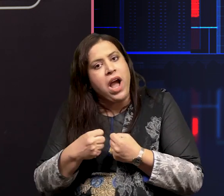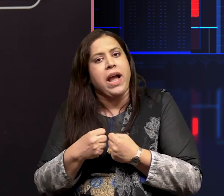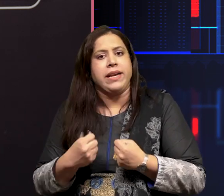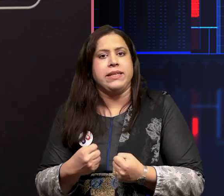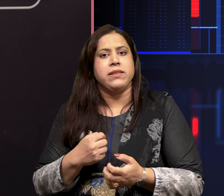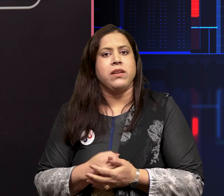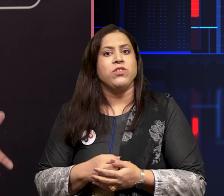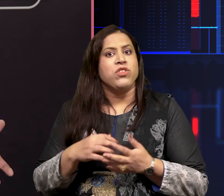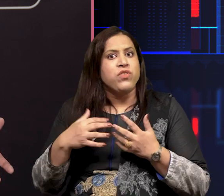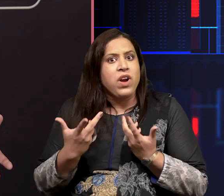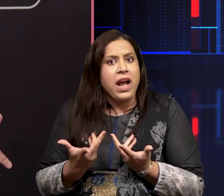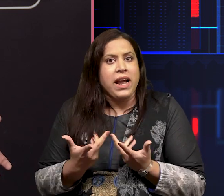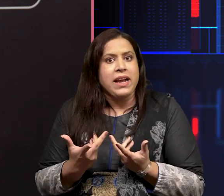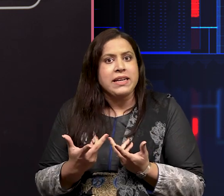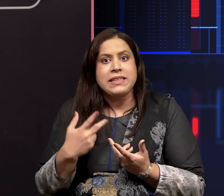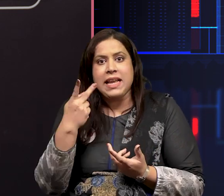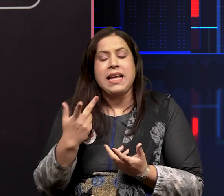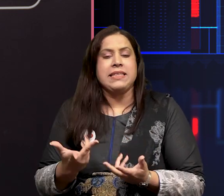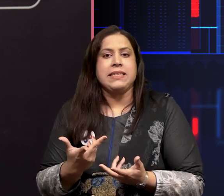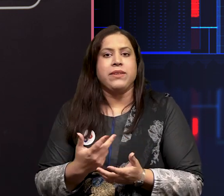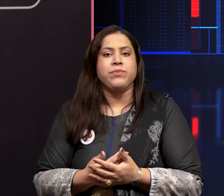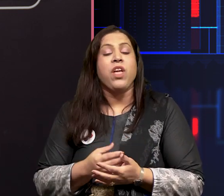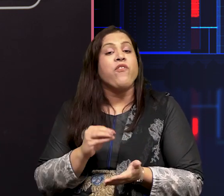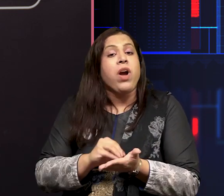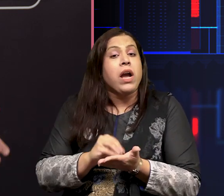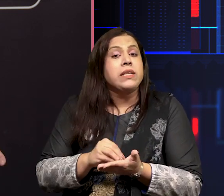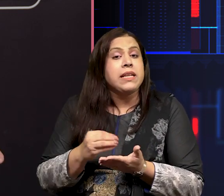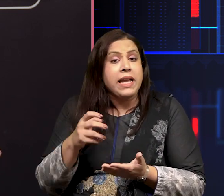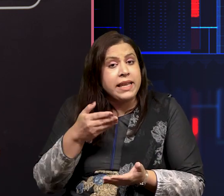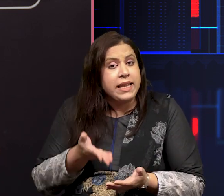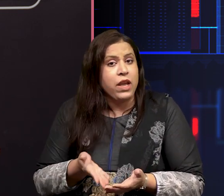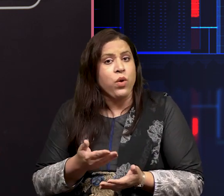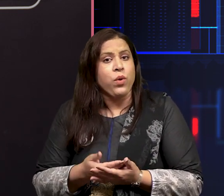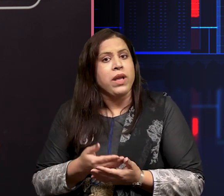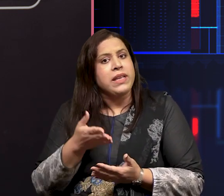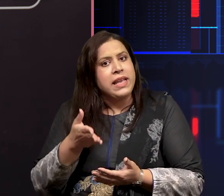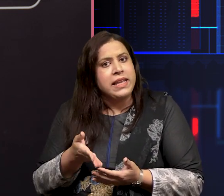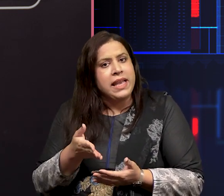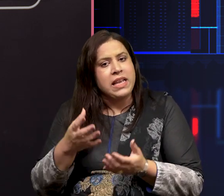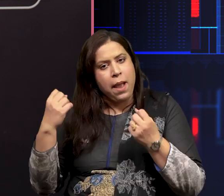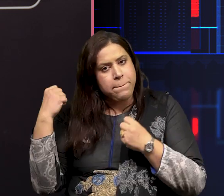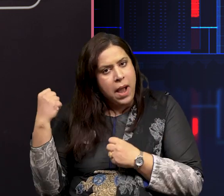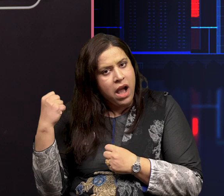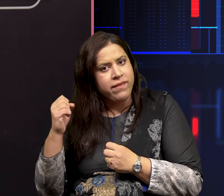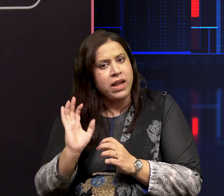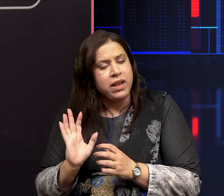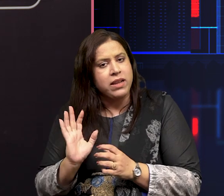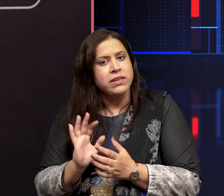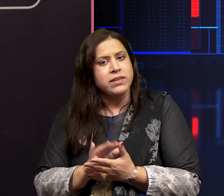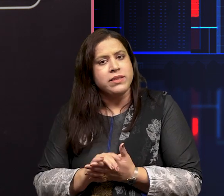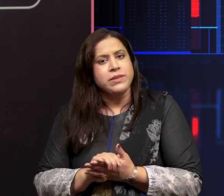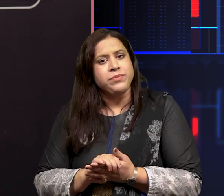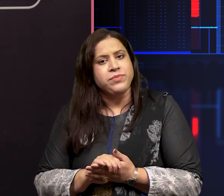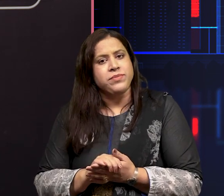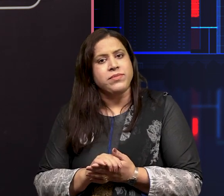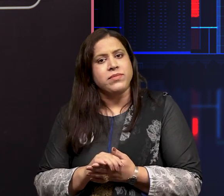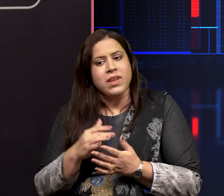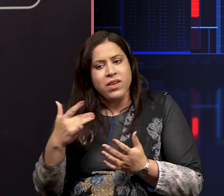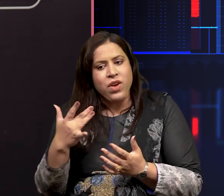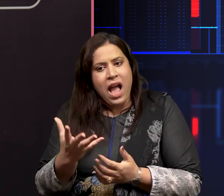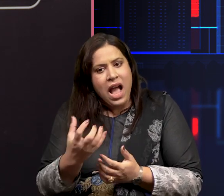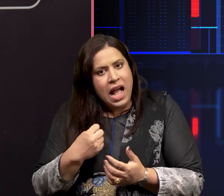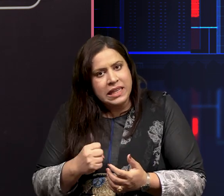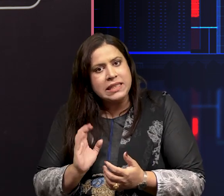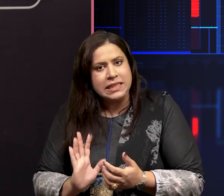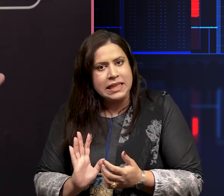प्रॉब्लम्स, डिस्पाइट डिफ़िकल्टीज, डिस्पाइट इम्पॉसिबल सर्कमस्टांसेस, एंड येट यू कैन डू वॉट एवर